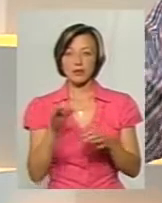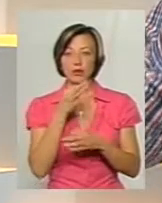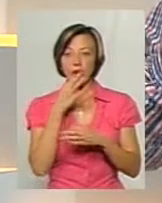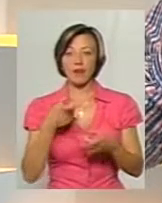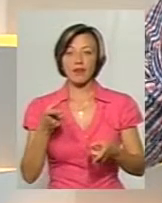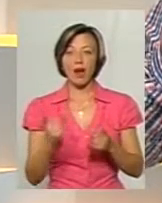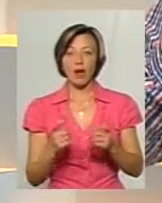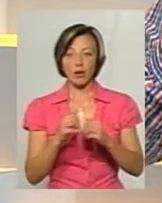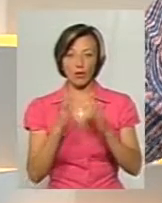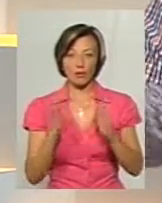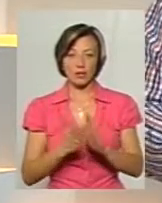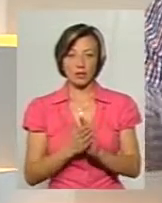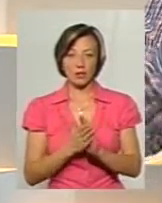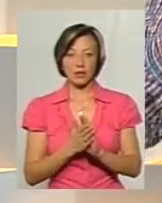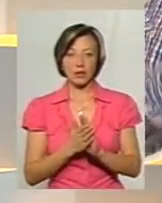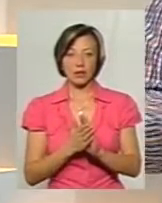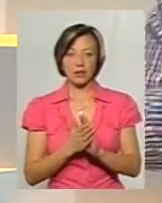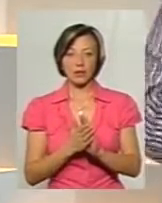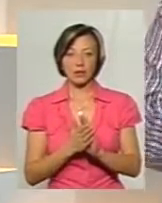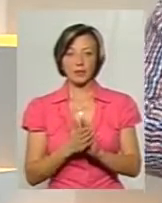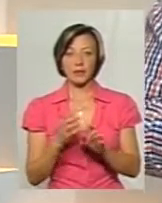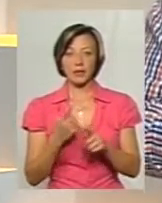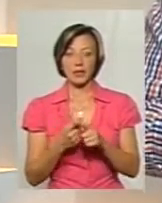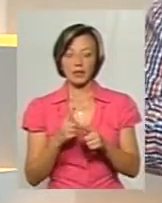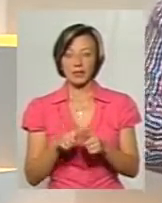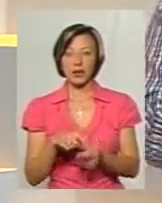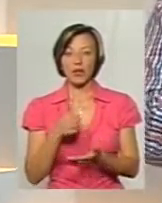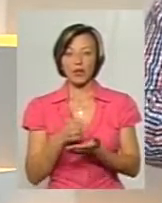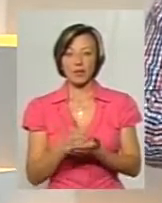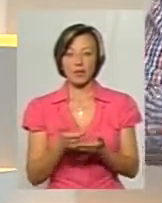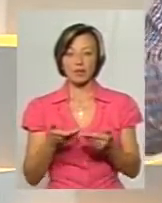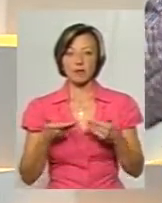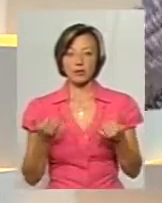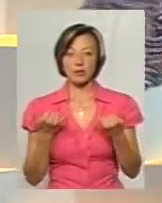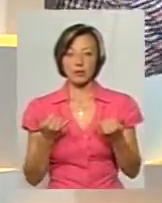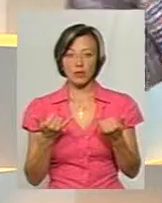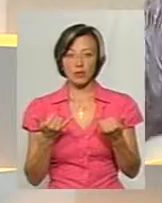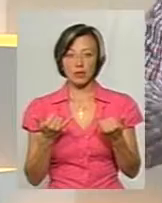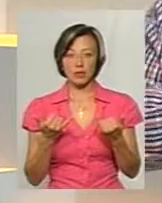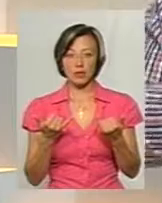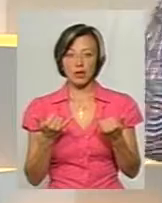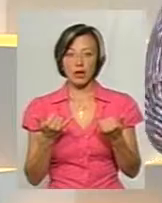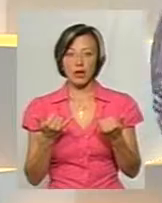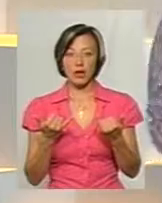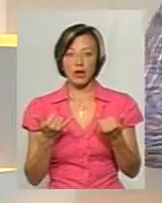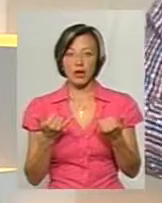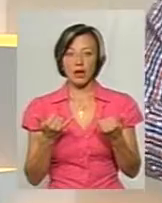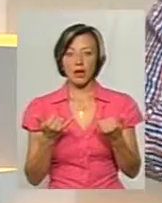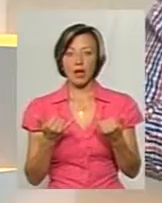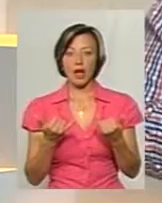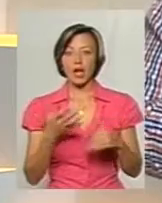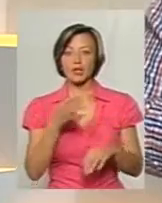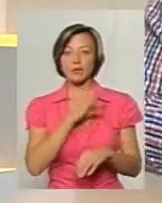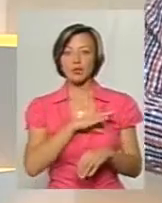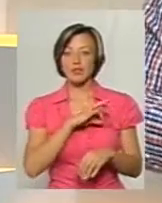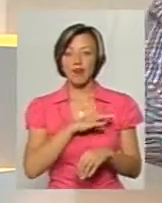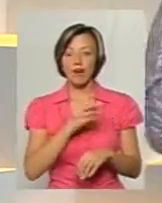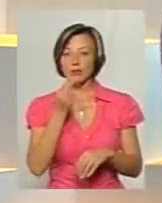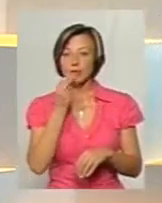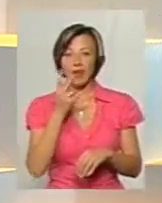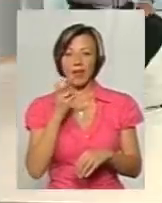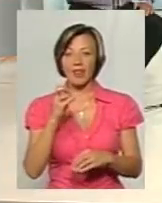обсягах, до речі, це саме головне, тому що ми сьогодні споживаємо не графіки, а споживаємо реальну продукцію. Але за